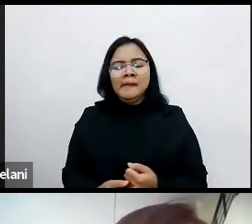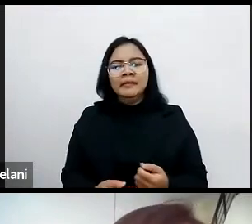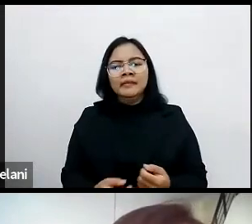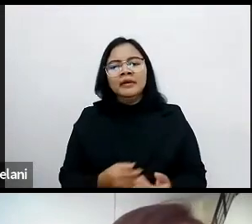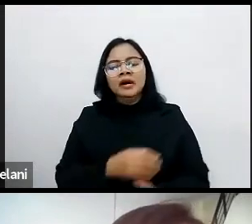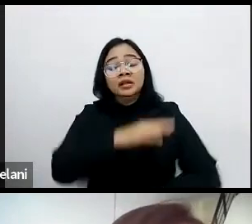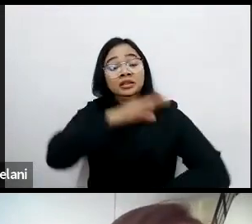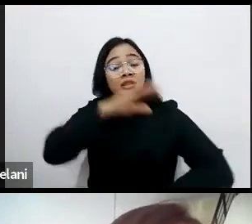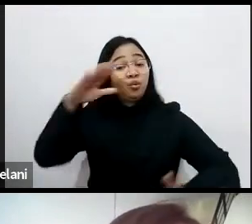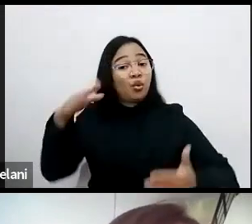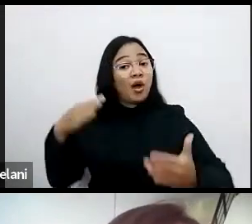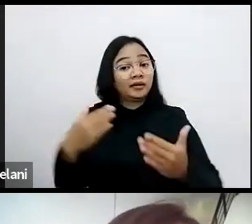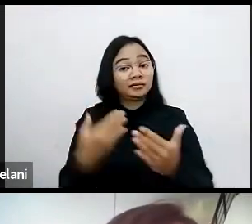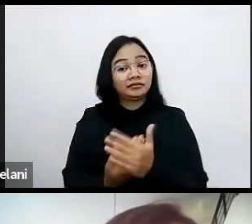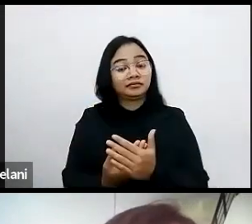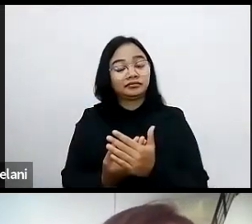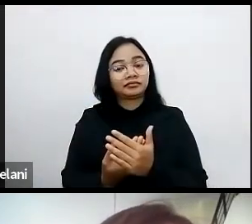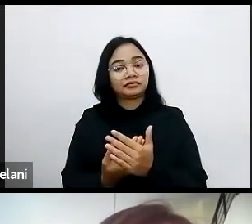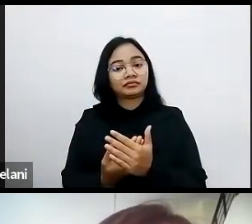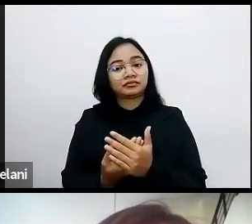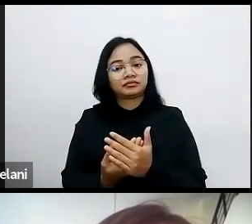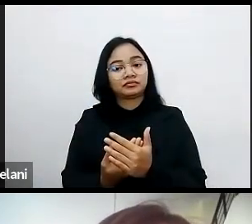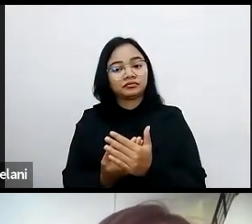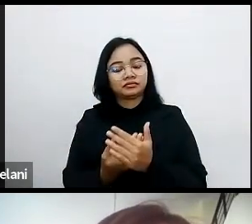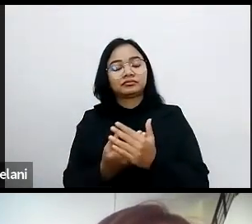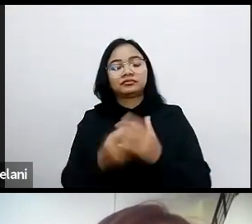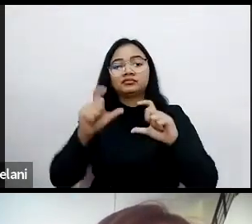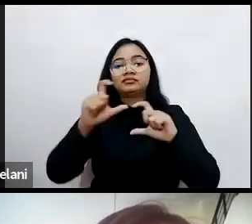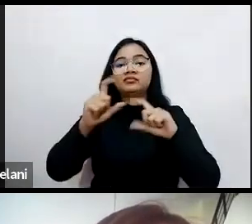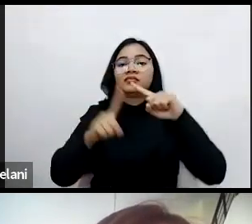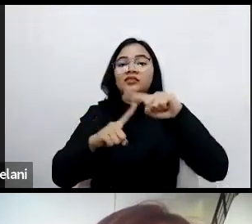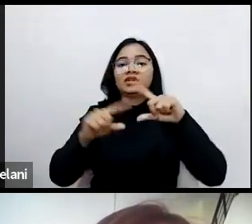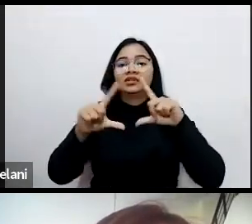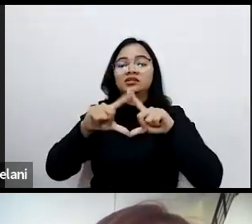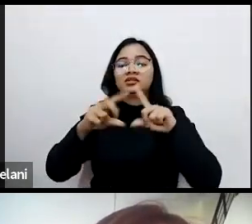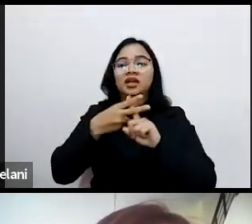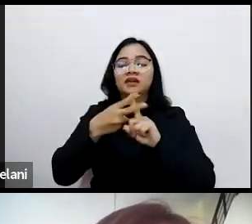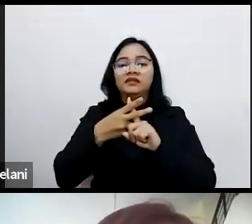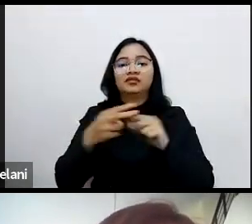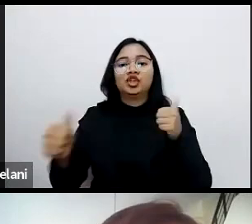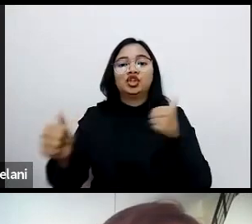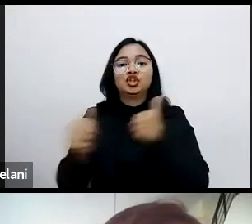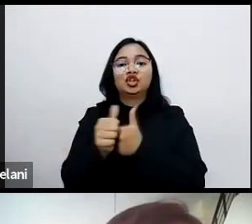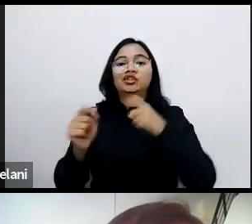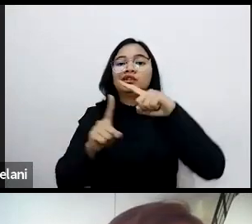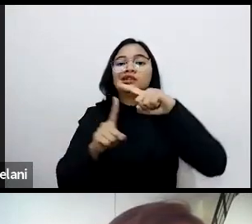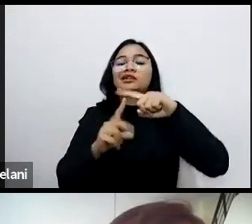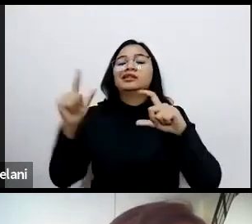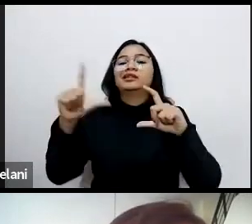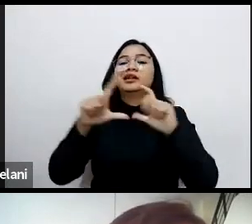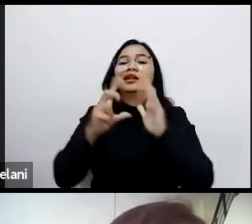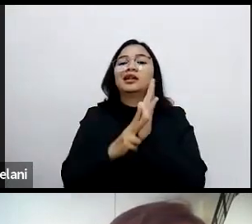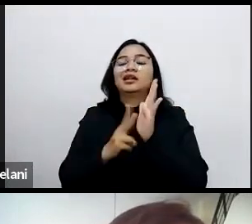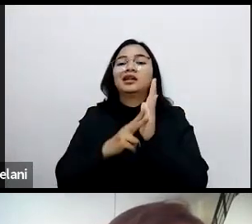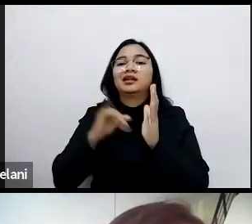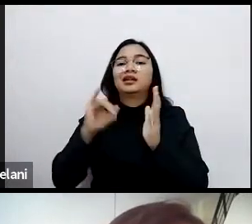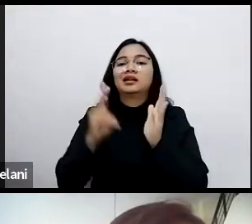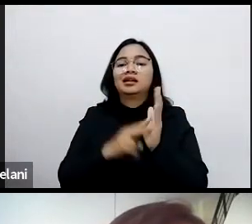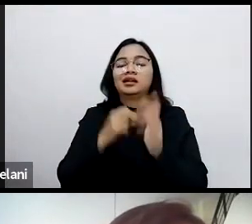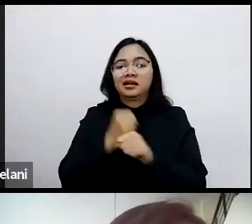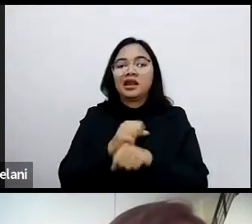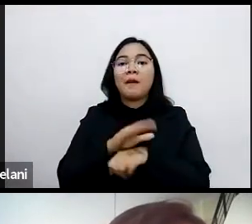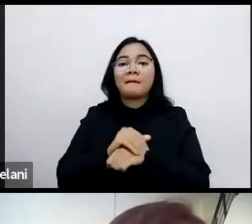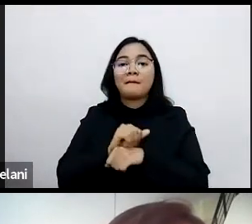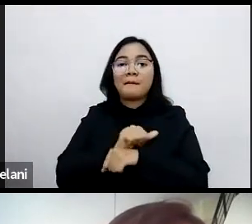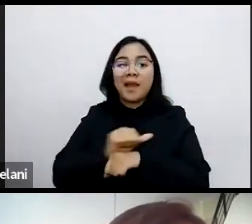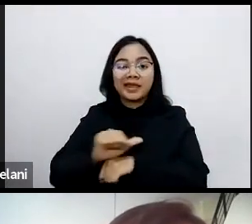assault atau sexual harassment ya. Meski ya tidak menjamin juga bahwa staf yang ikut training itu kemudian tidak menjadi